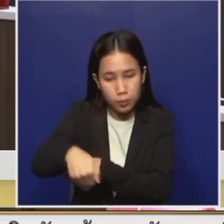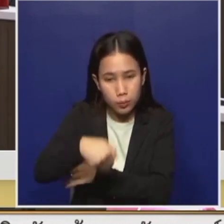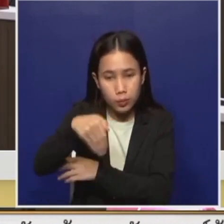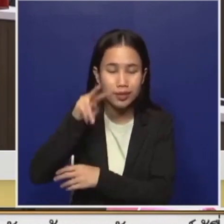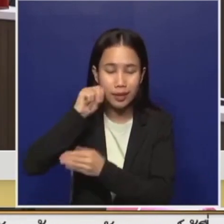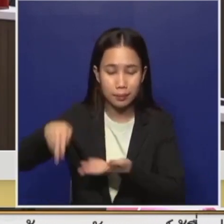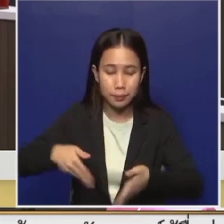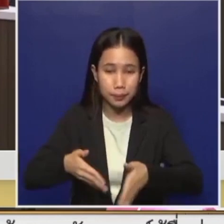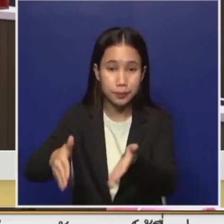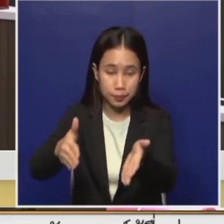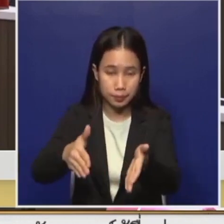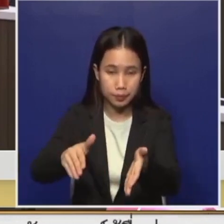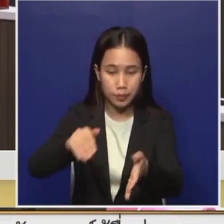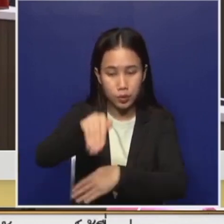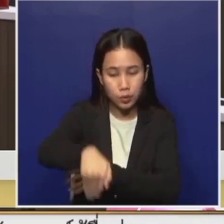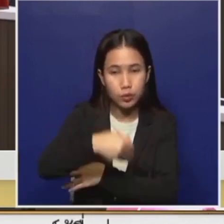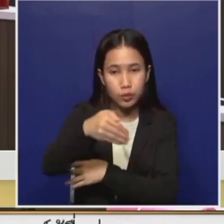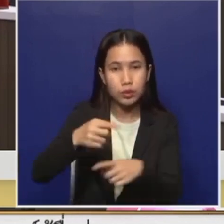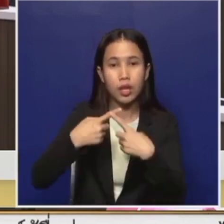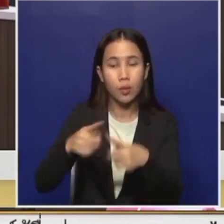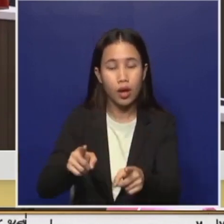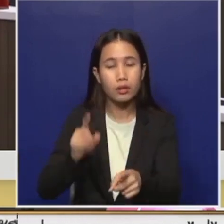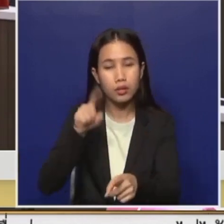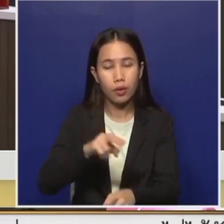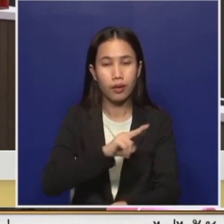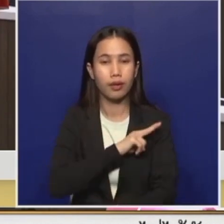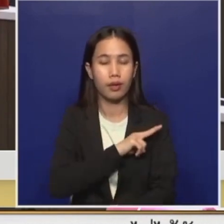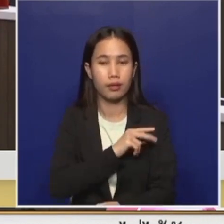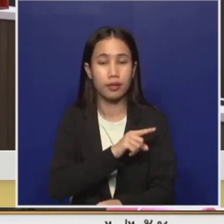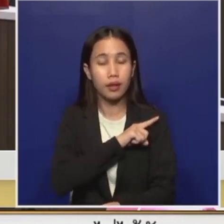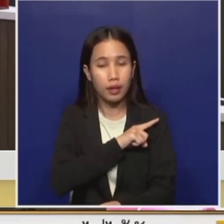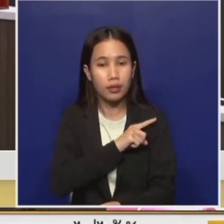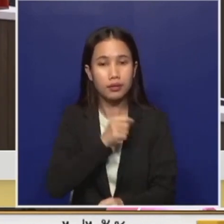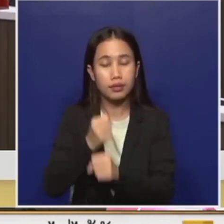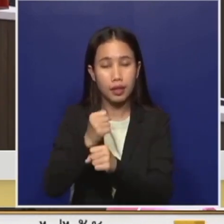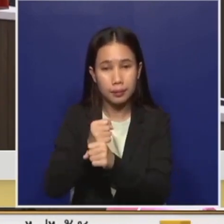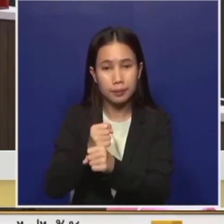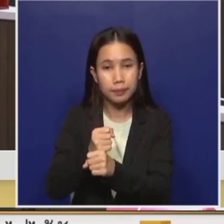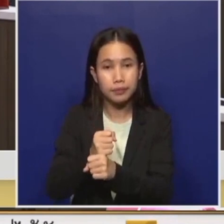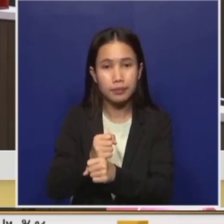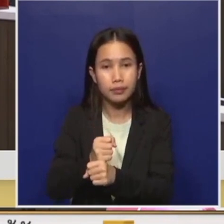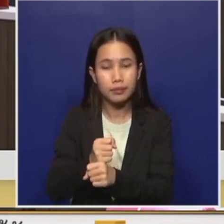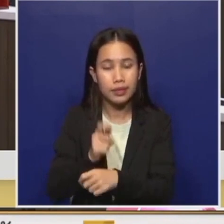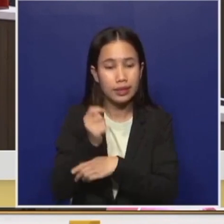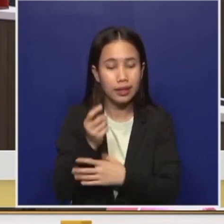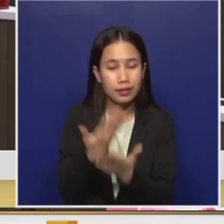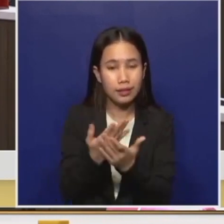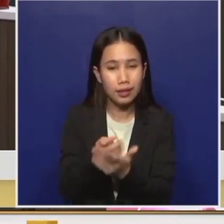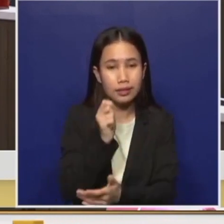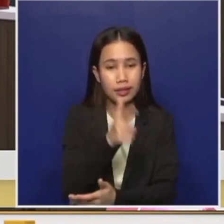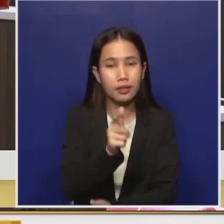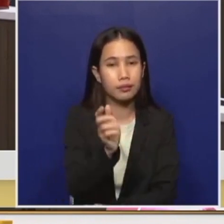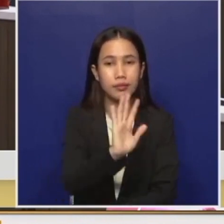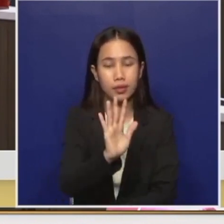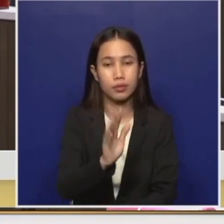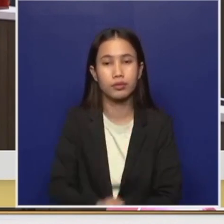แต่วาเงินไขต้องดำเนินการเองทำเองห้ามจ้างผู้รบเหมาช่วงถ้ามาดารกั